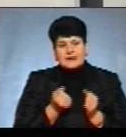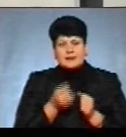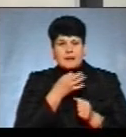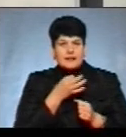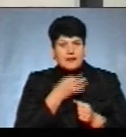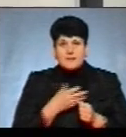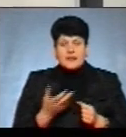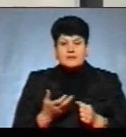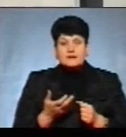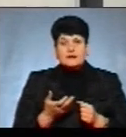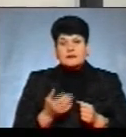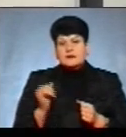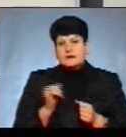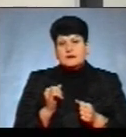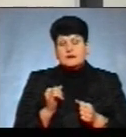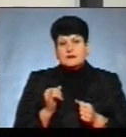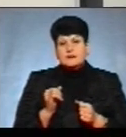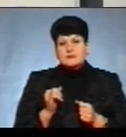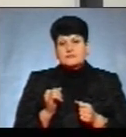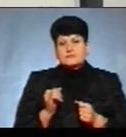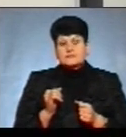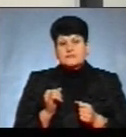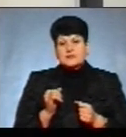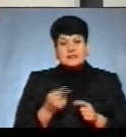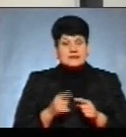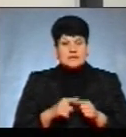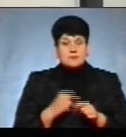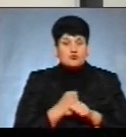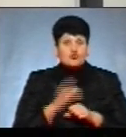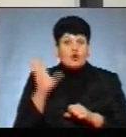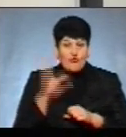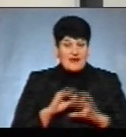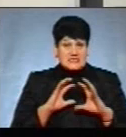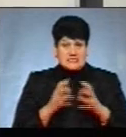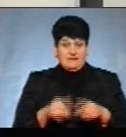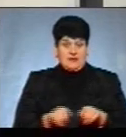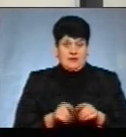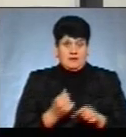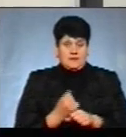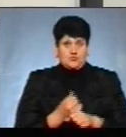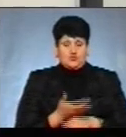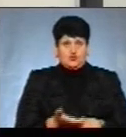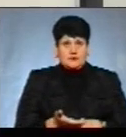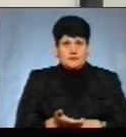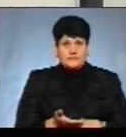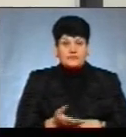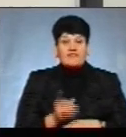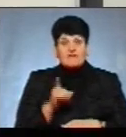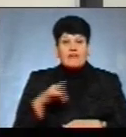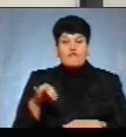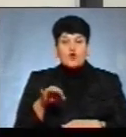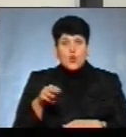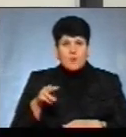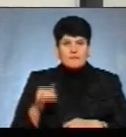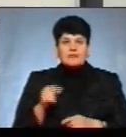отримувати ті медикаменти, і електронний рецепт. Це працює так весь світ, це не тільки просто ми почали так працювати. Це